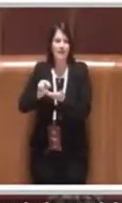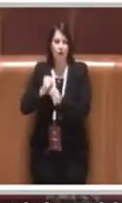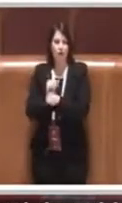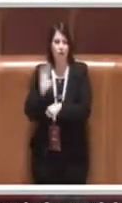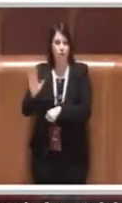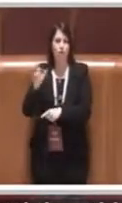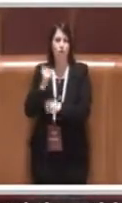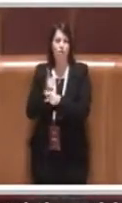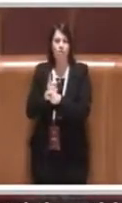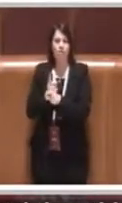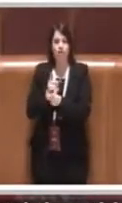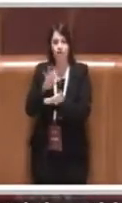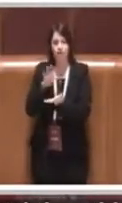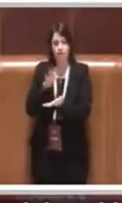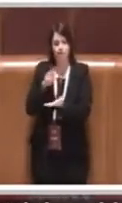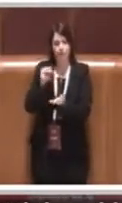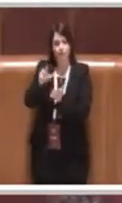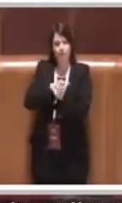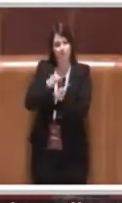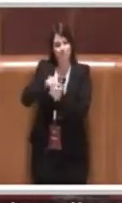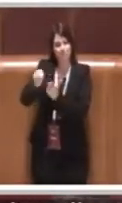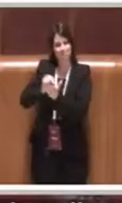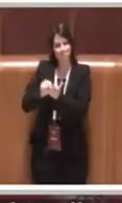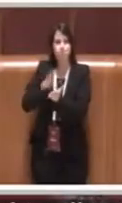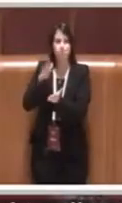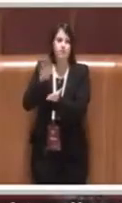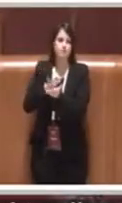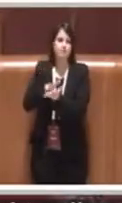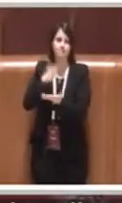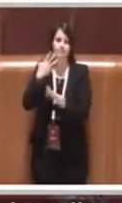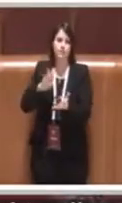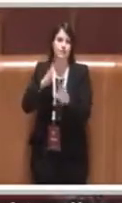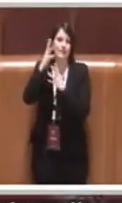l'attuazione, insomma, l'attivazione di queste politiche finalizzate ovviamente